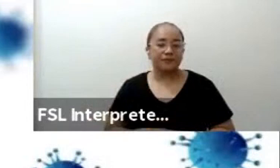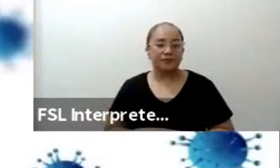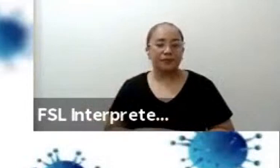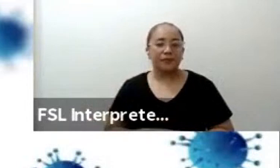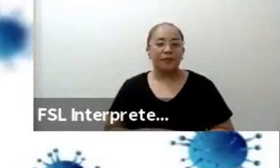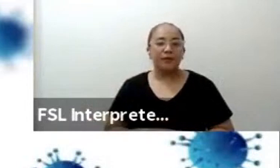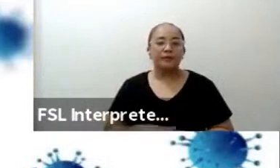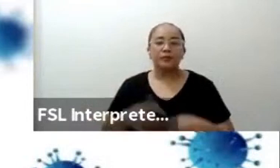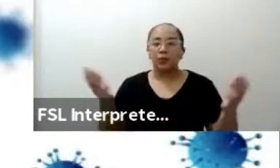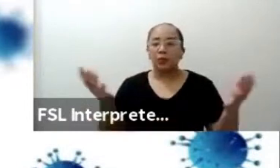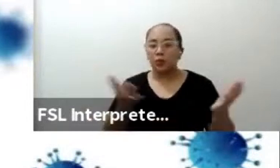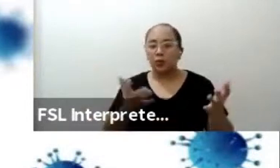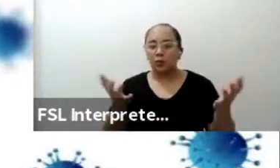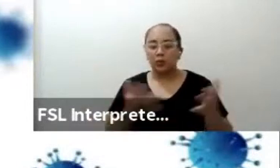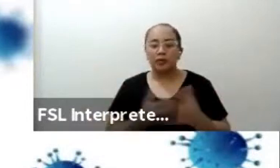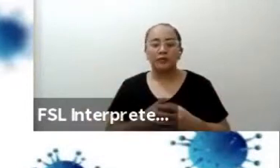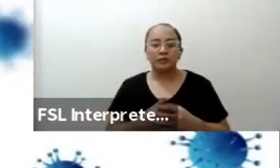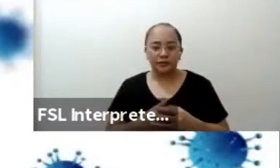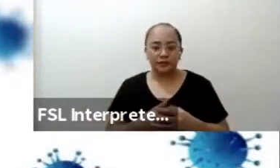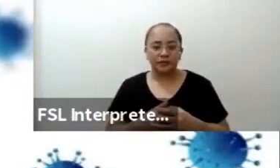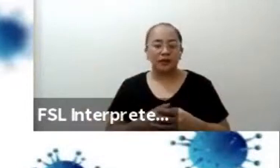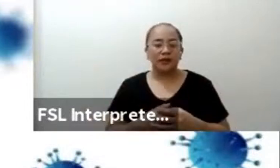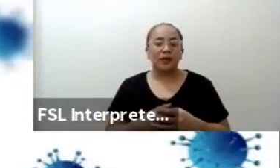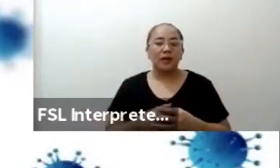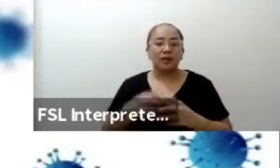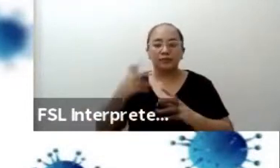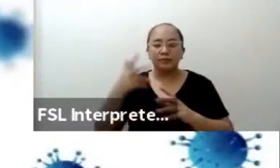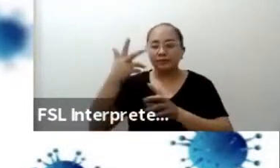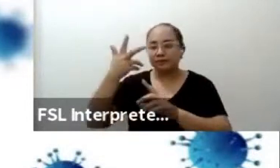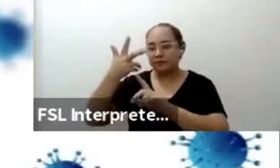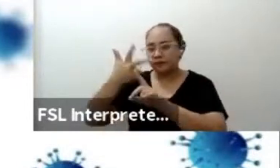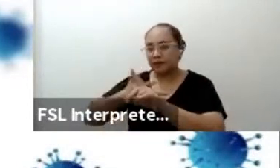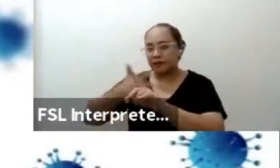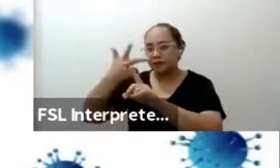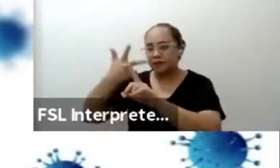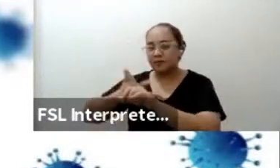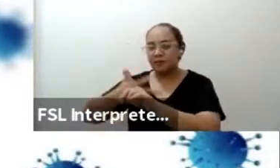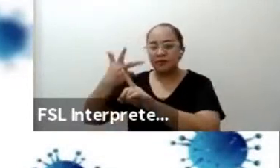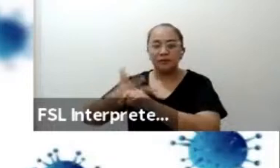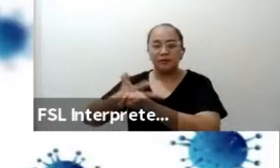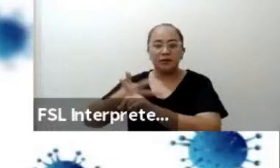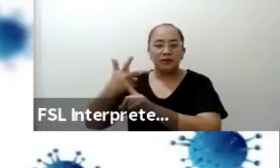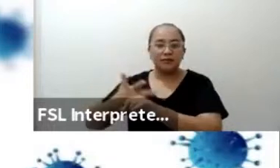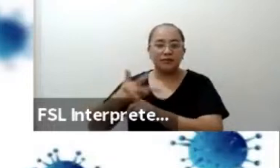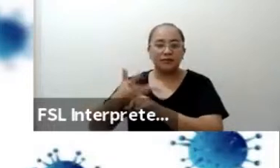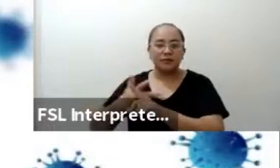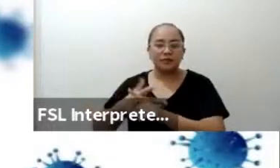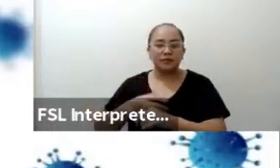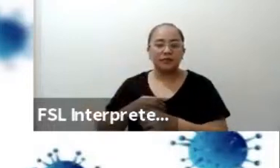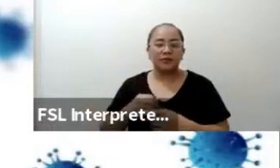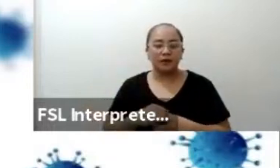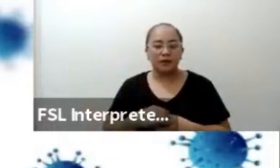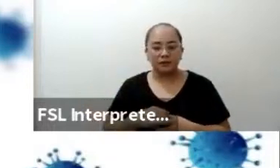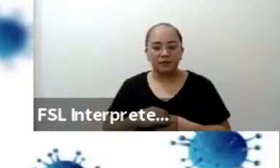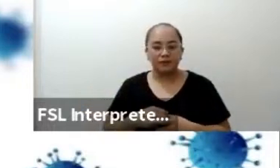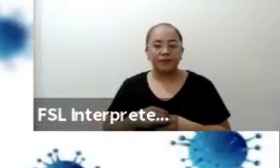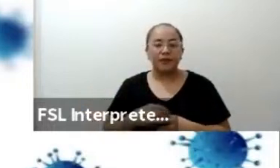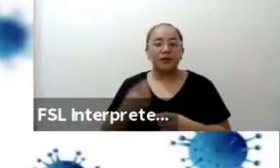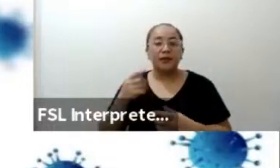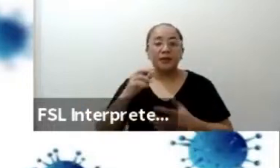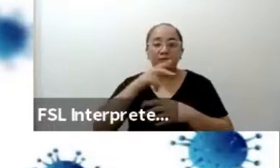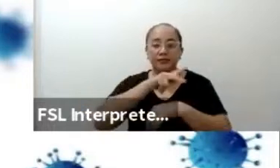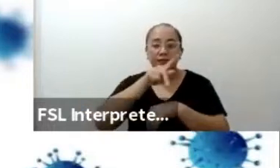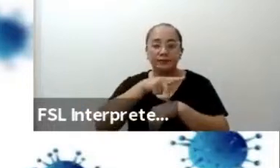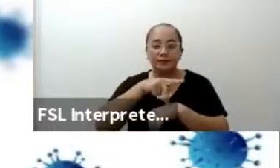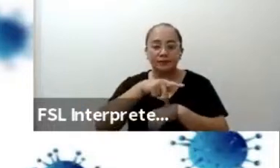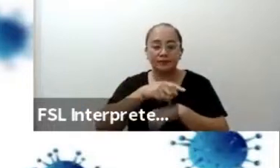Kung saan makikita natin ang quarterly real gross domestic product ng